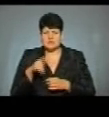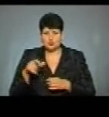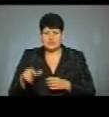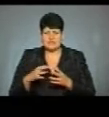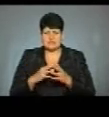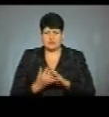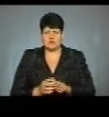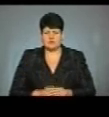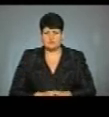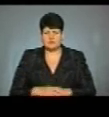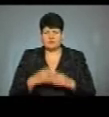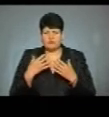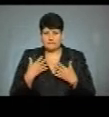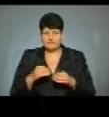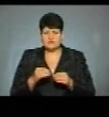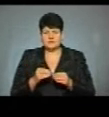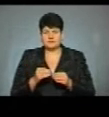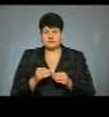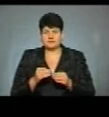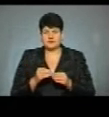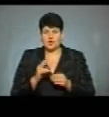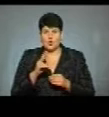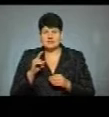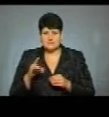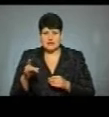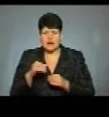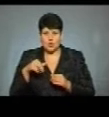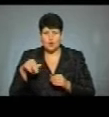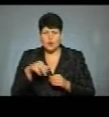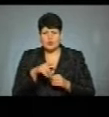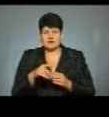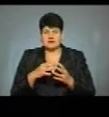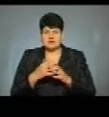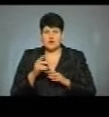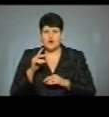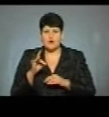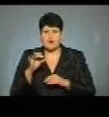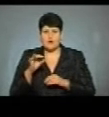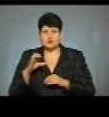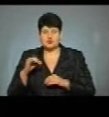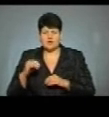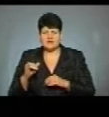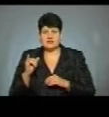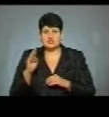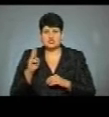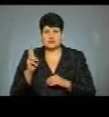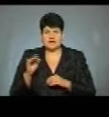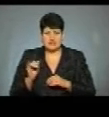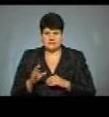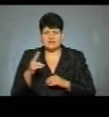Слобода. Вже пішли на Трубелянський район, Козівський район, входять сусідні села Росоховатець, Ішків,